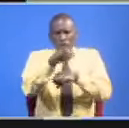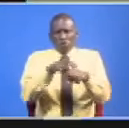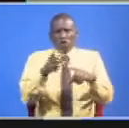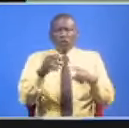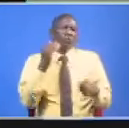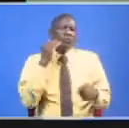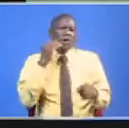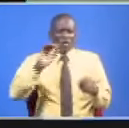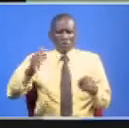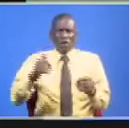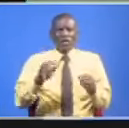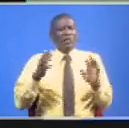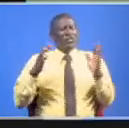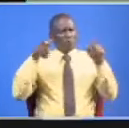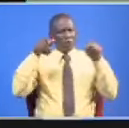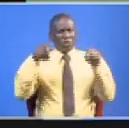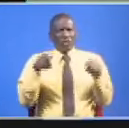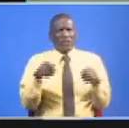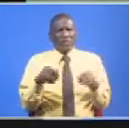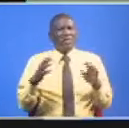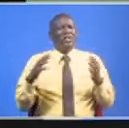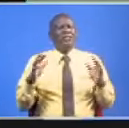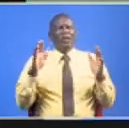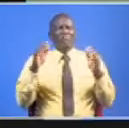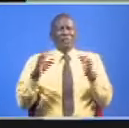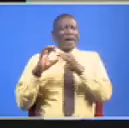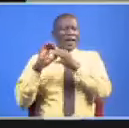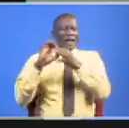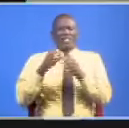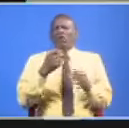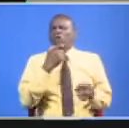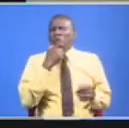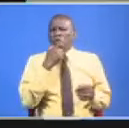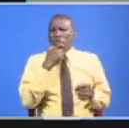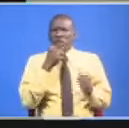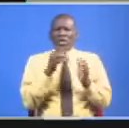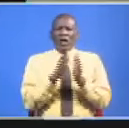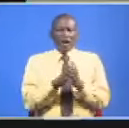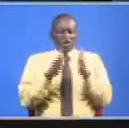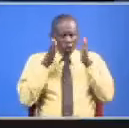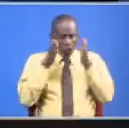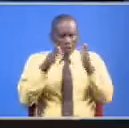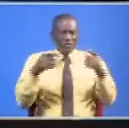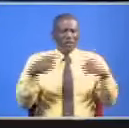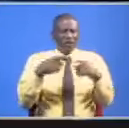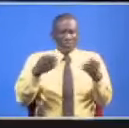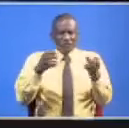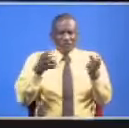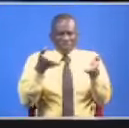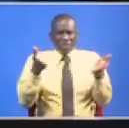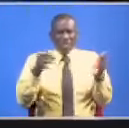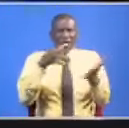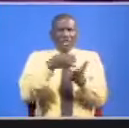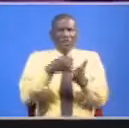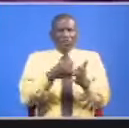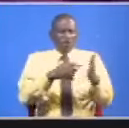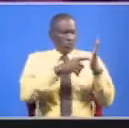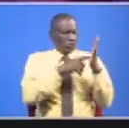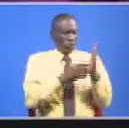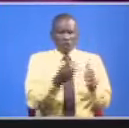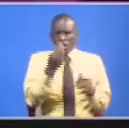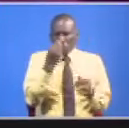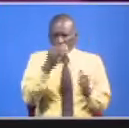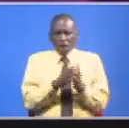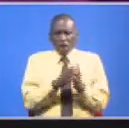ya Siaya. Tamasha hili huadhimishwa utamaduni wa jamii ya Waluo na litaangazia shughuli tofauti tofauti ikiwemo maonesho ya chakula